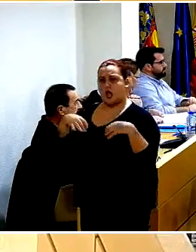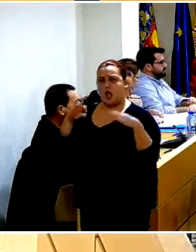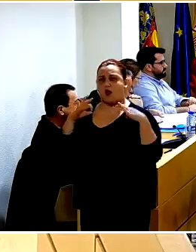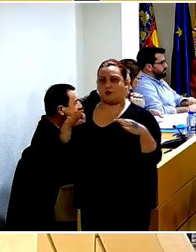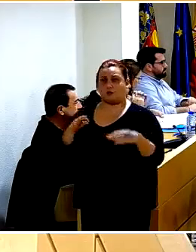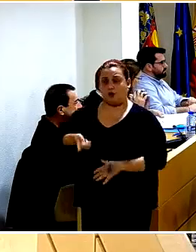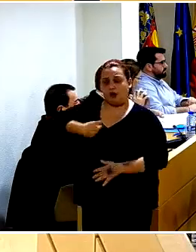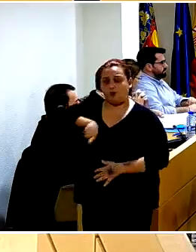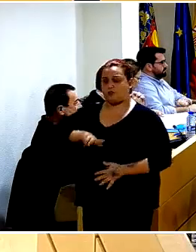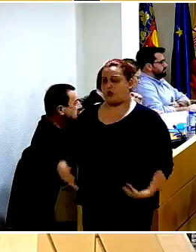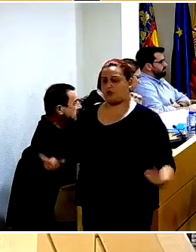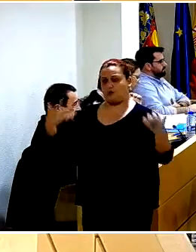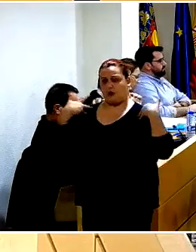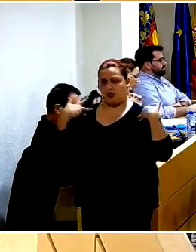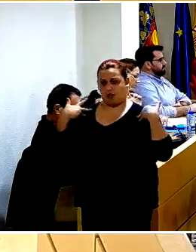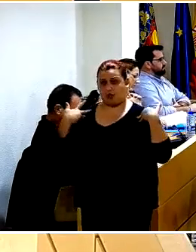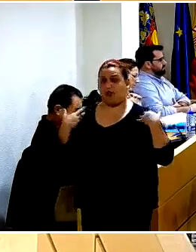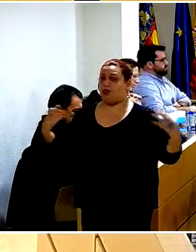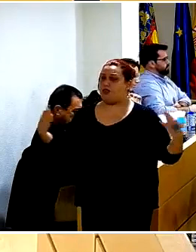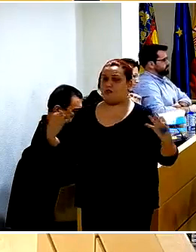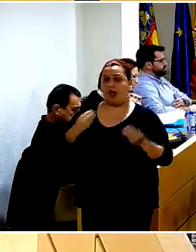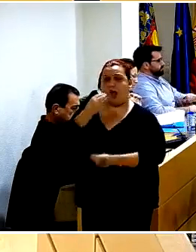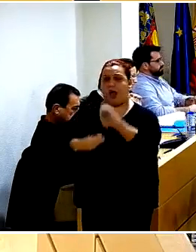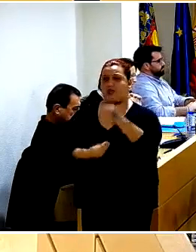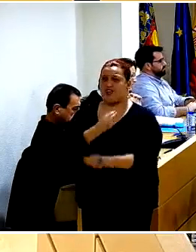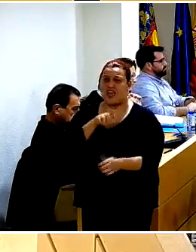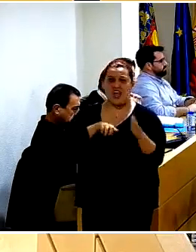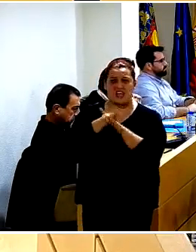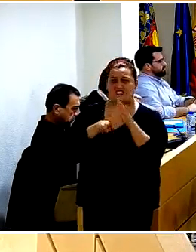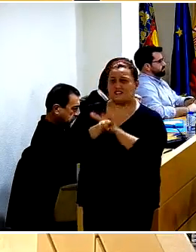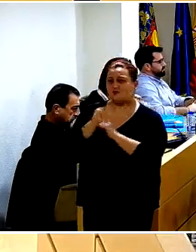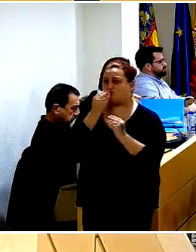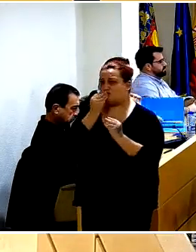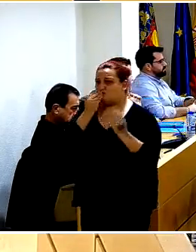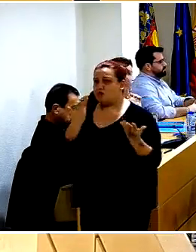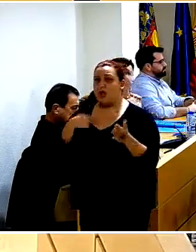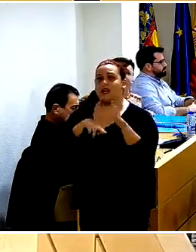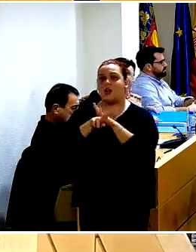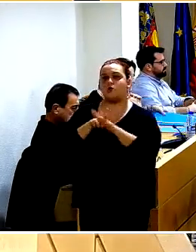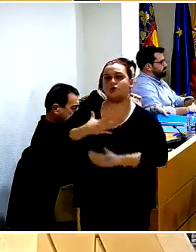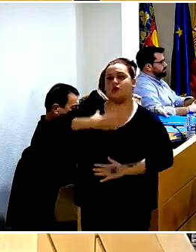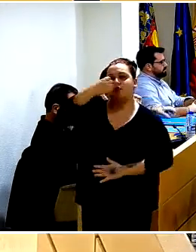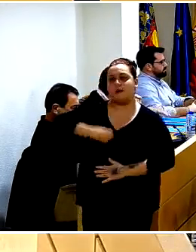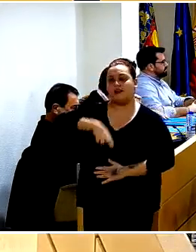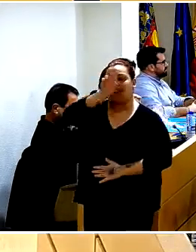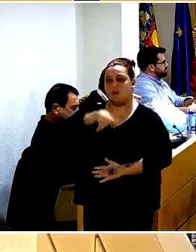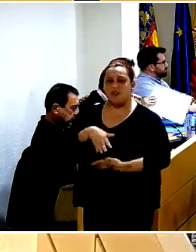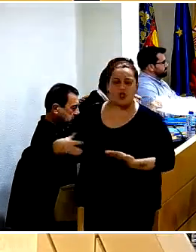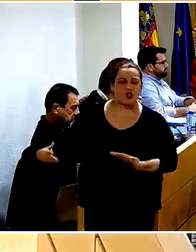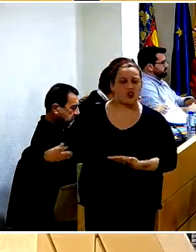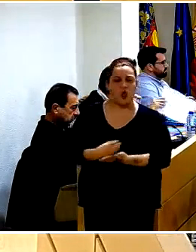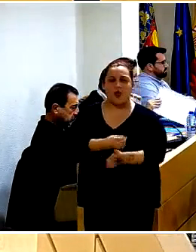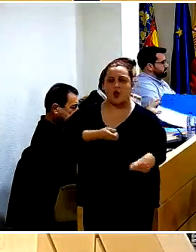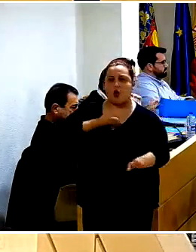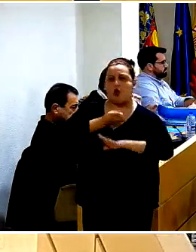nostra responsabilitat de fer la millor gestió possible de recursos municipals i atenent a totes les obligacions que